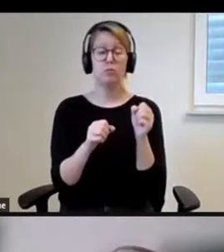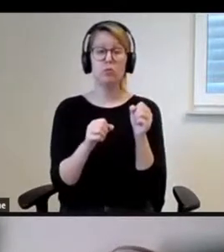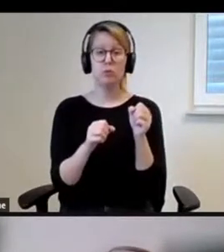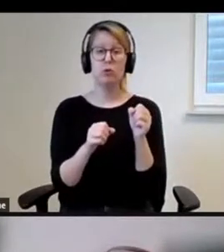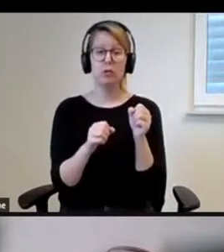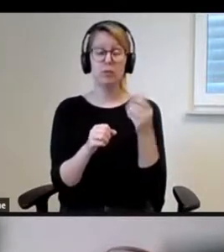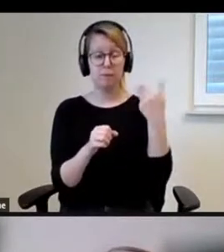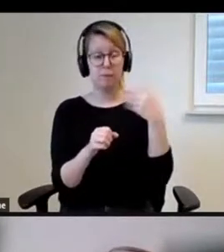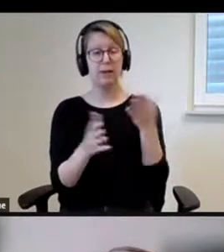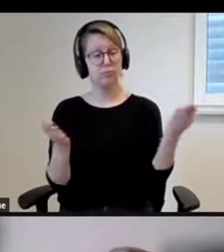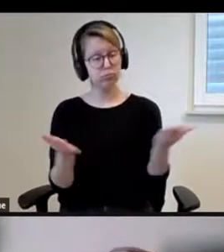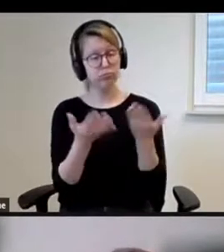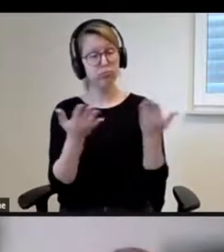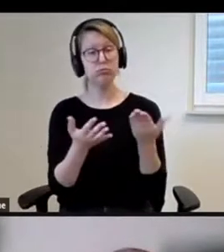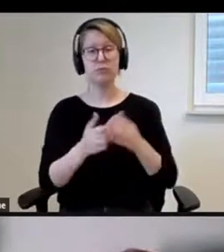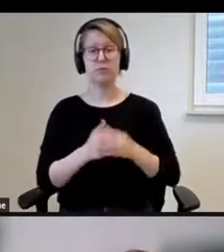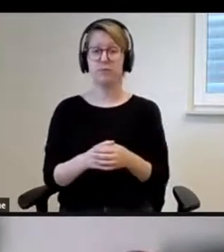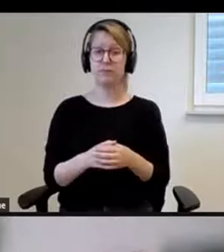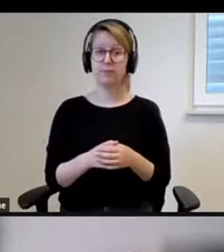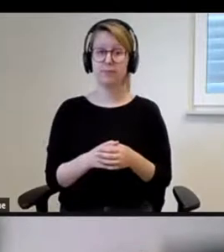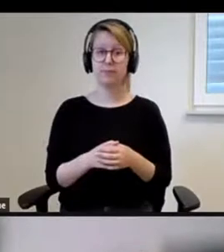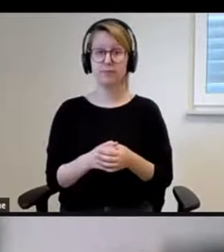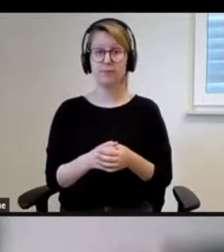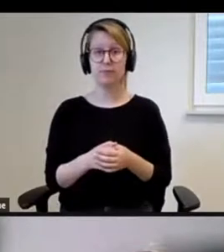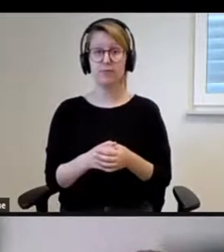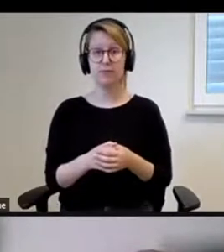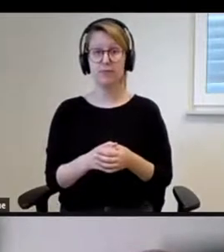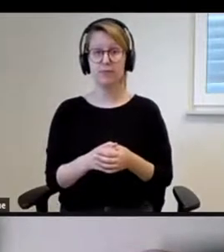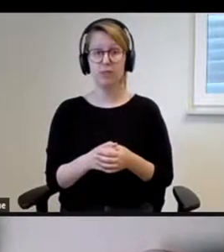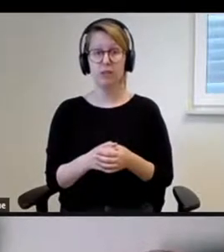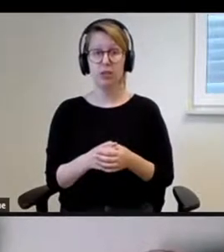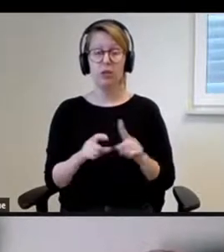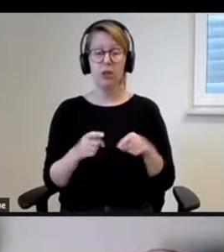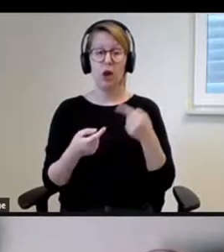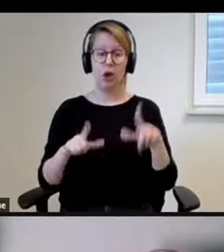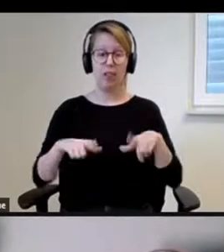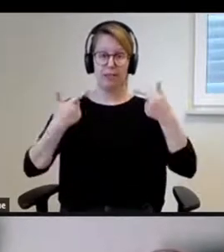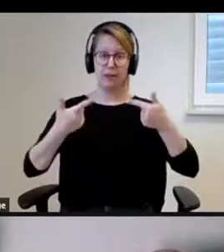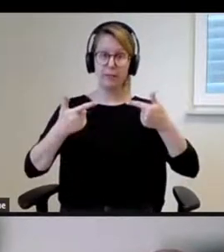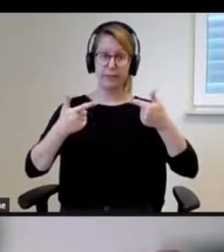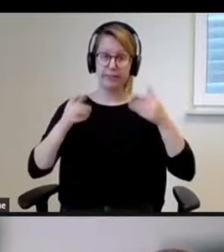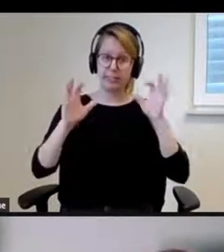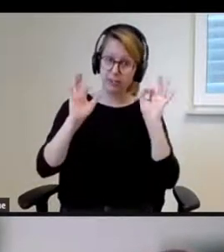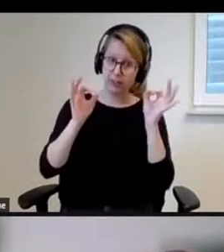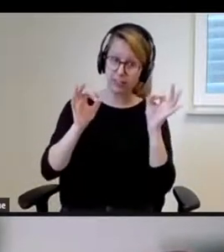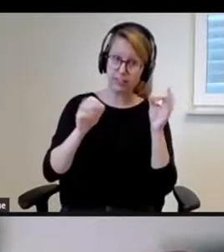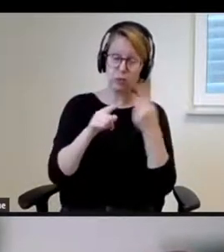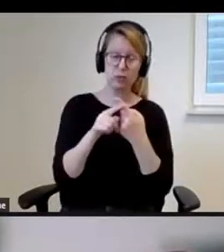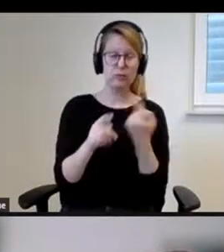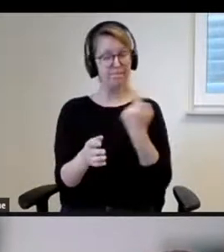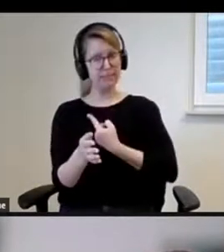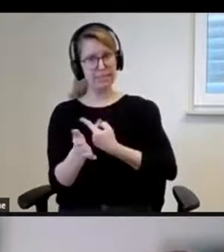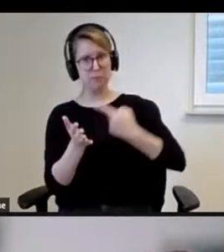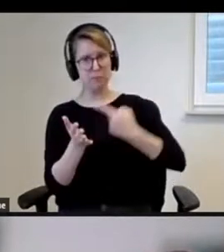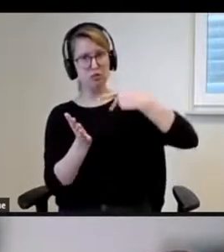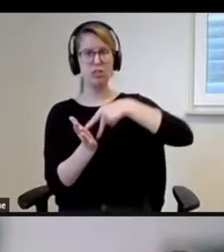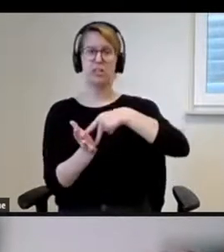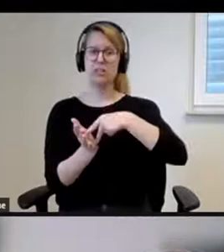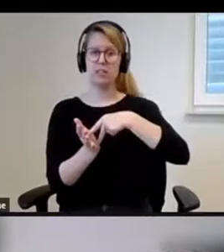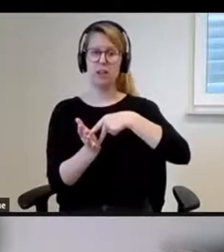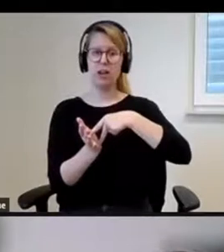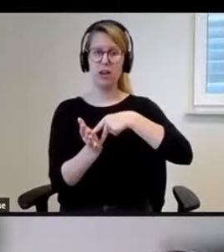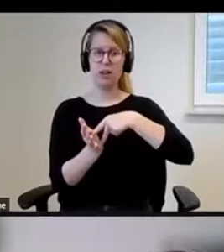Un autre, quand on regarde la qualité de vie et l'autonomie des personnes avec un handicap, plus d'un million d'enfants et